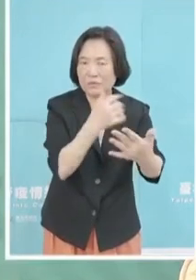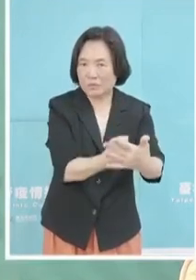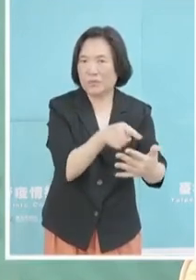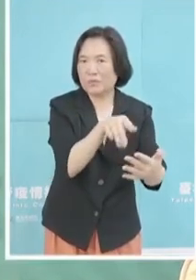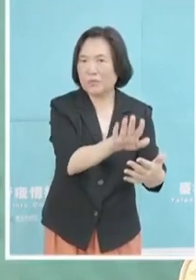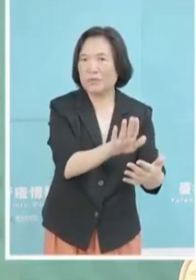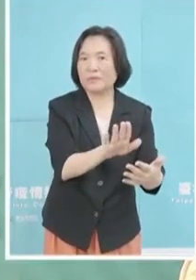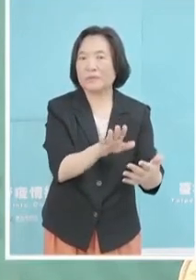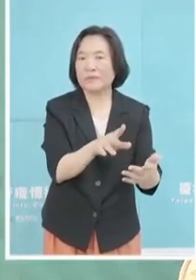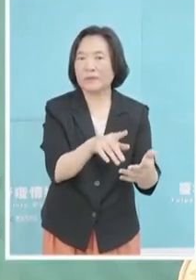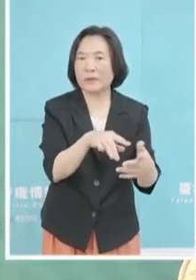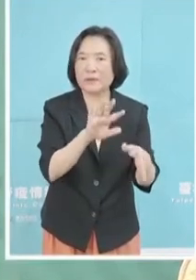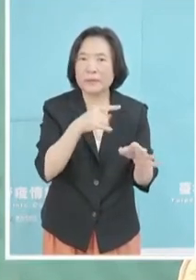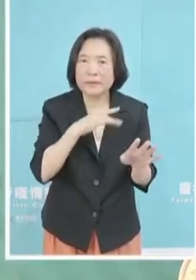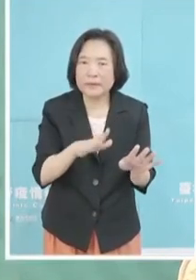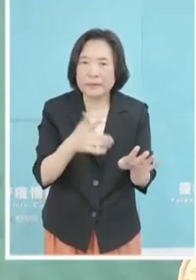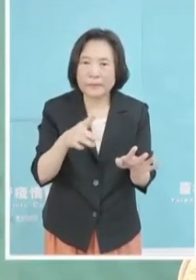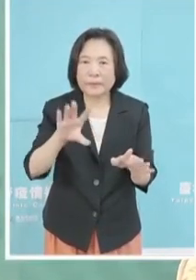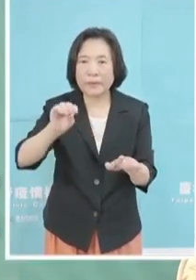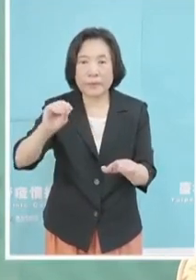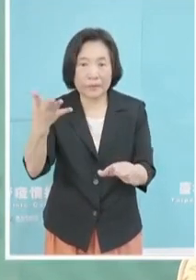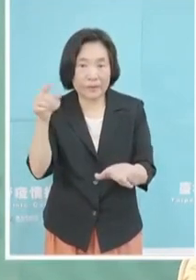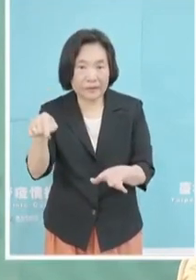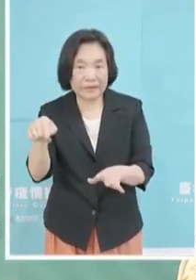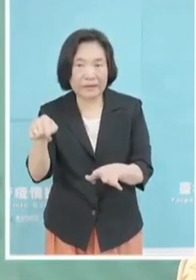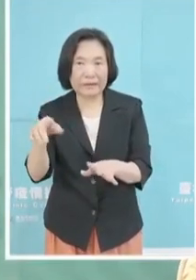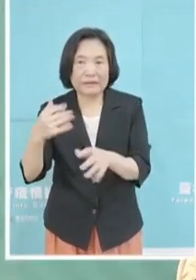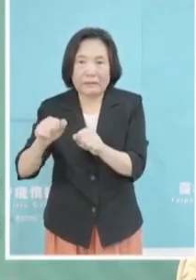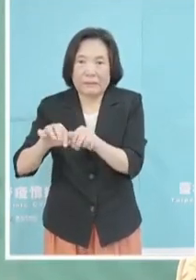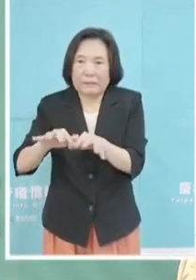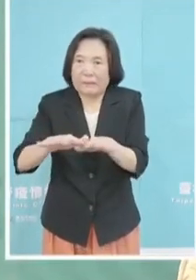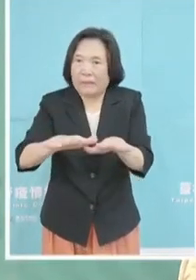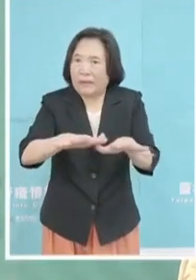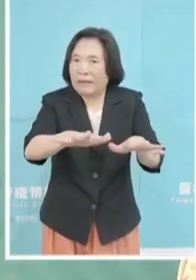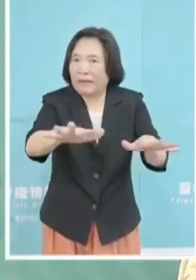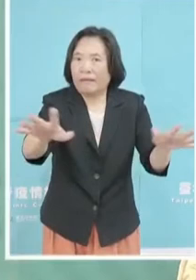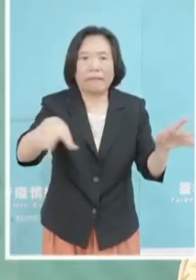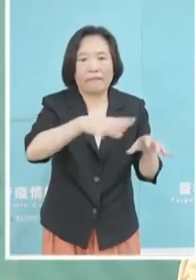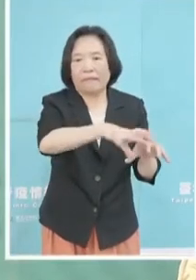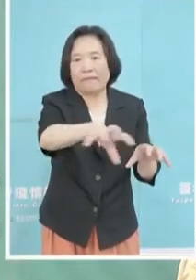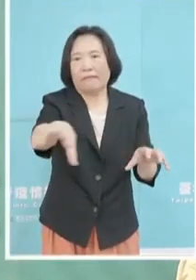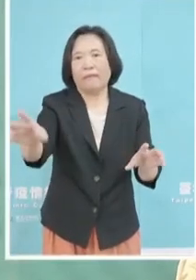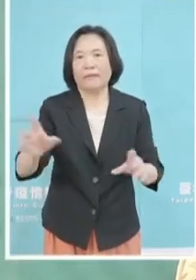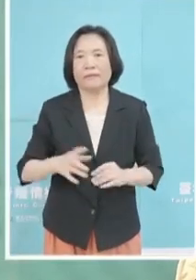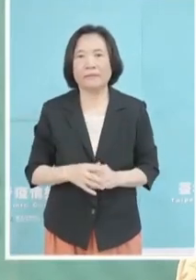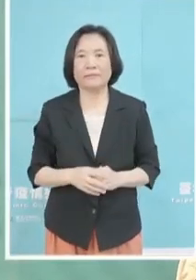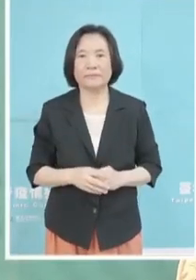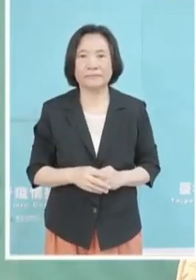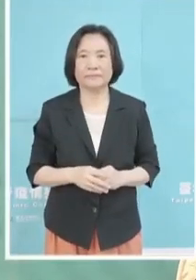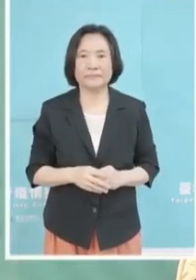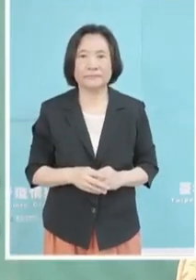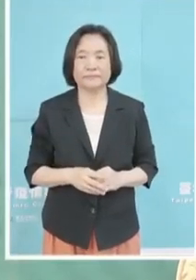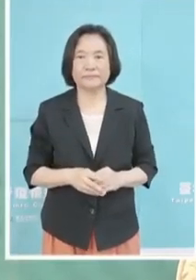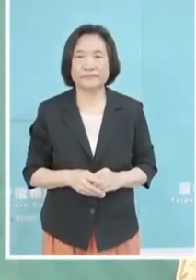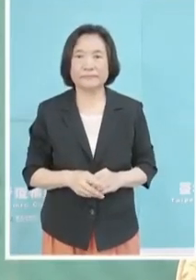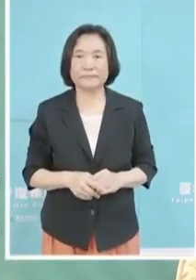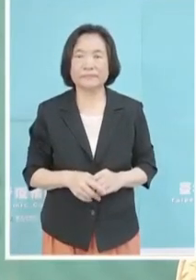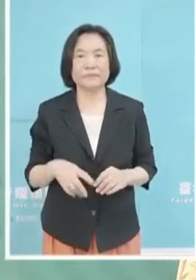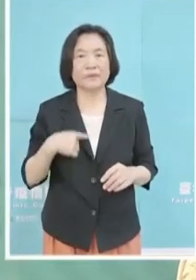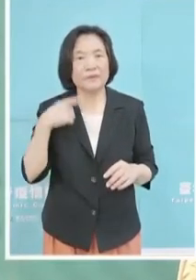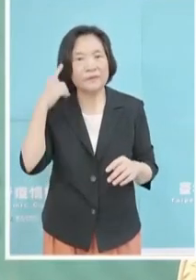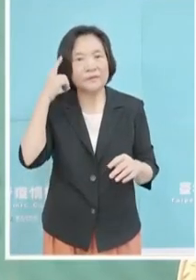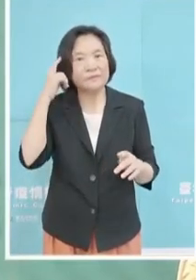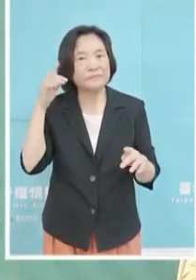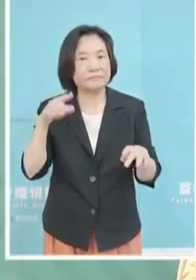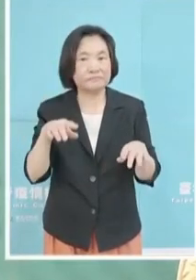现象，我这个慢慢的哈，从万华扩散到其他医院了哈，其他行政区，所以应该正确的讲，